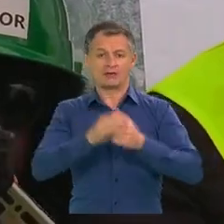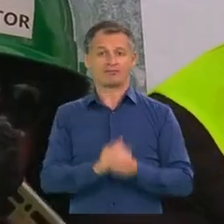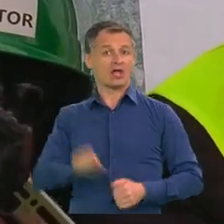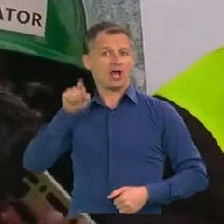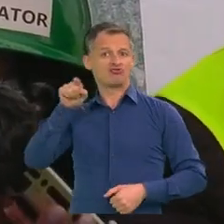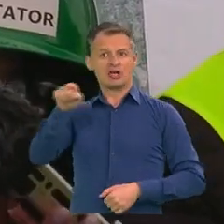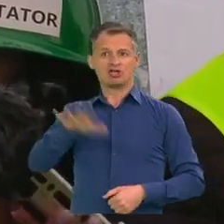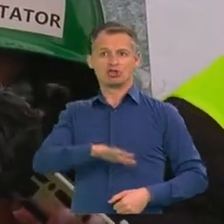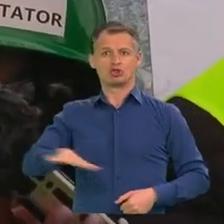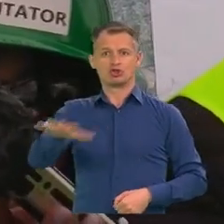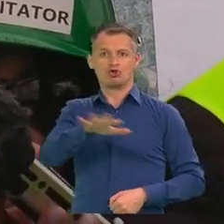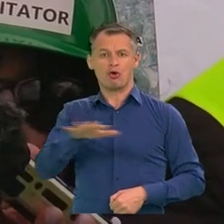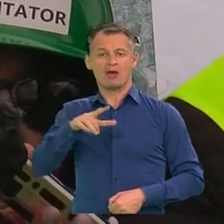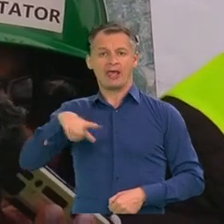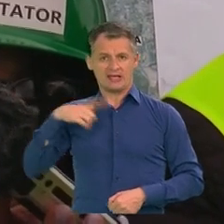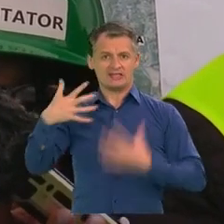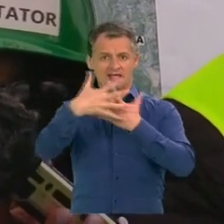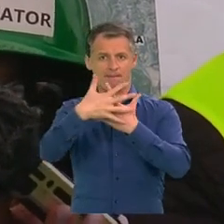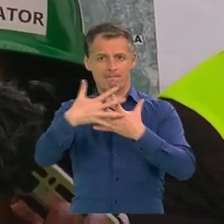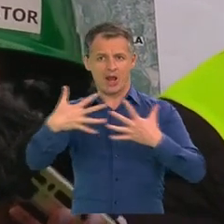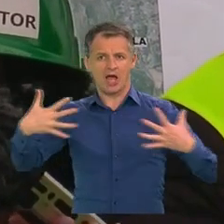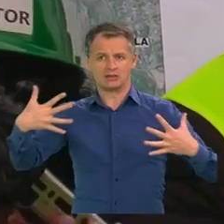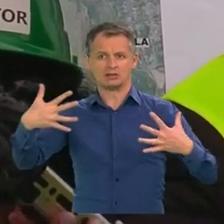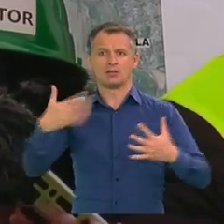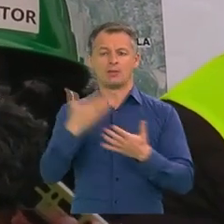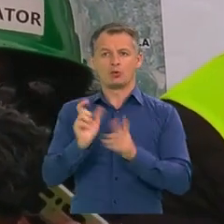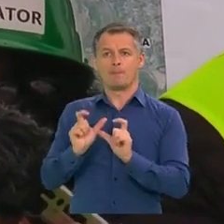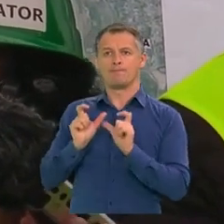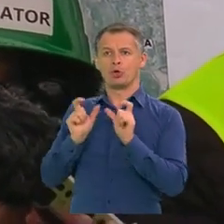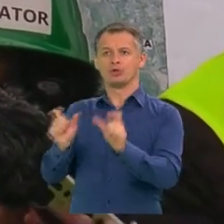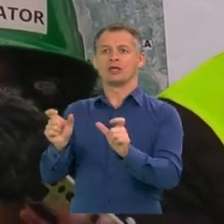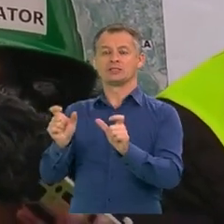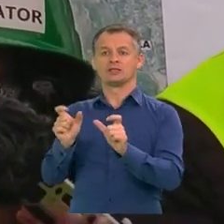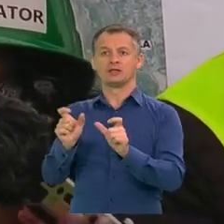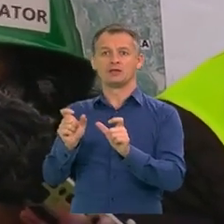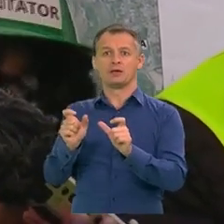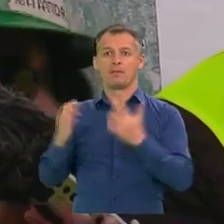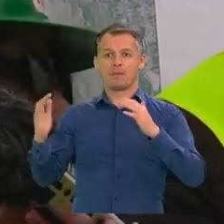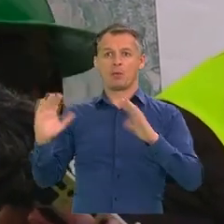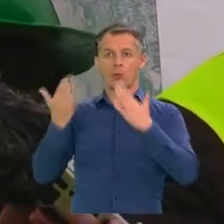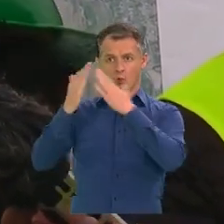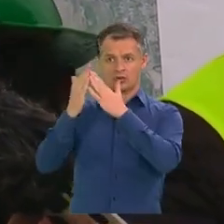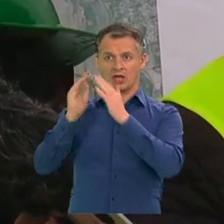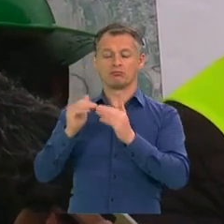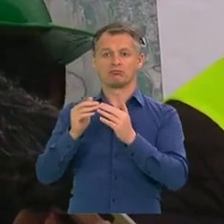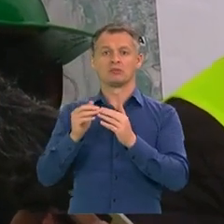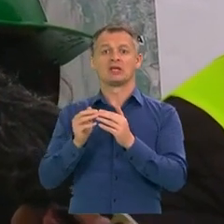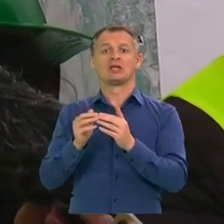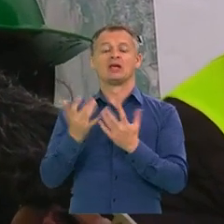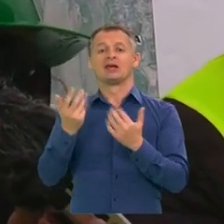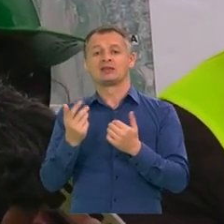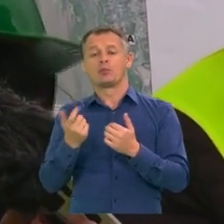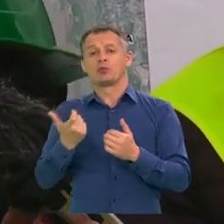zonă există plasă de protecție, atâta cât permite. Într-o zonă